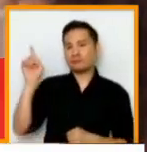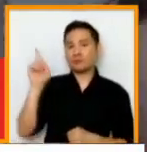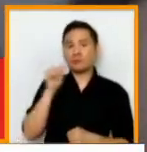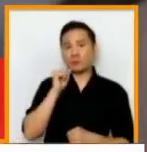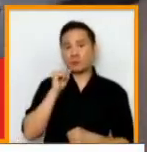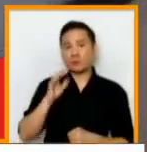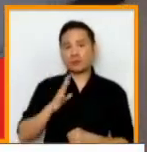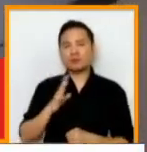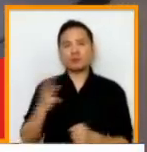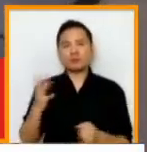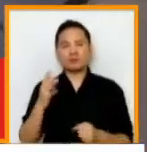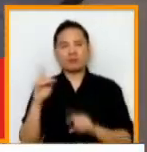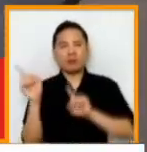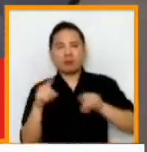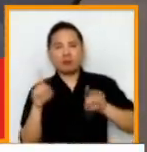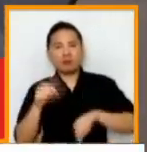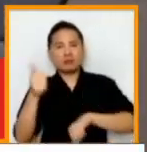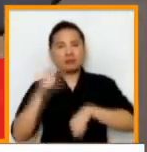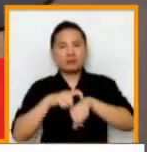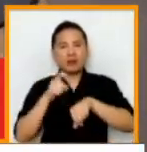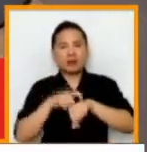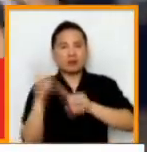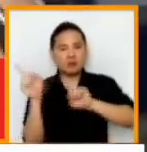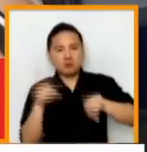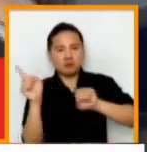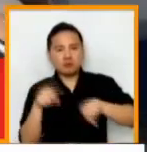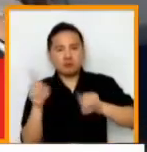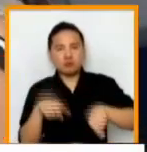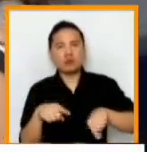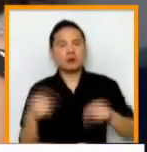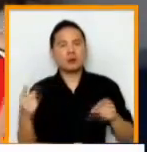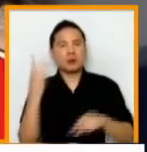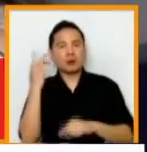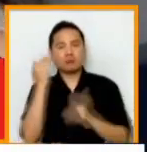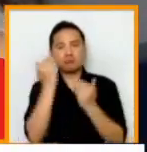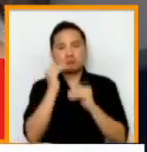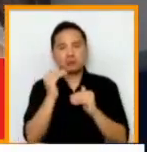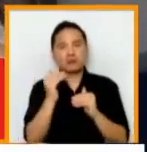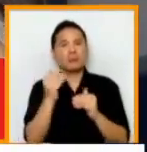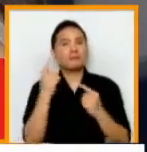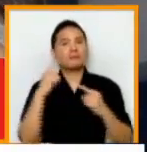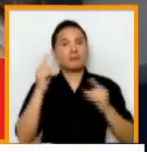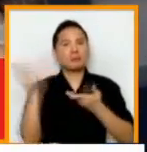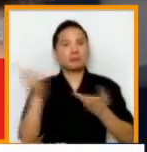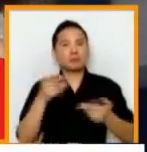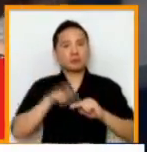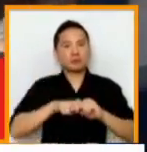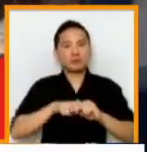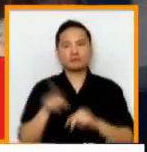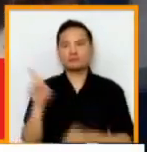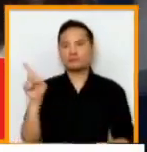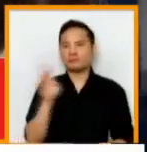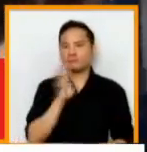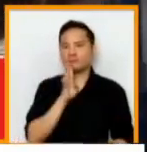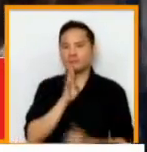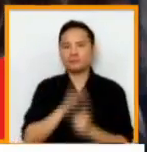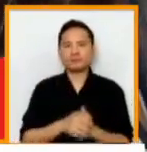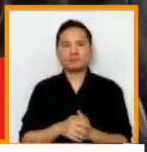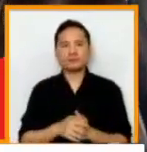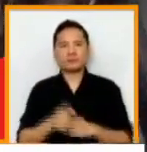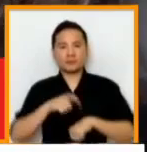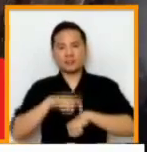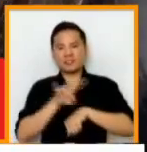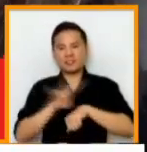cut-off. Nagdala na siya ng karton para may maupuan. Mahirap po, kagaya ngayon po. Kanina alas 7 po kami nandito. Inantay namin yung may